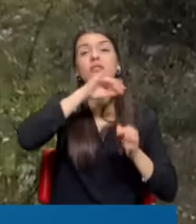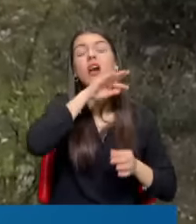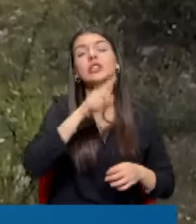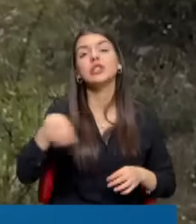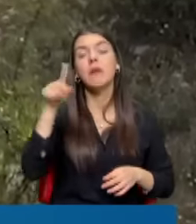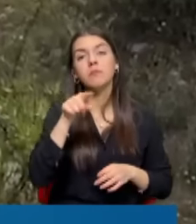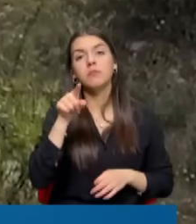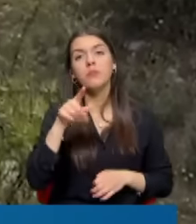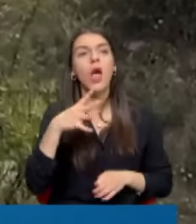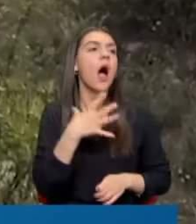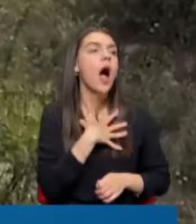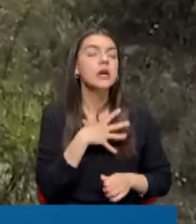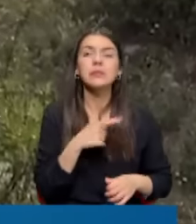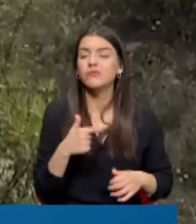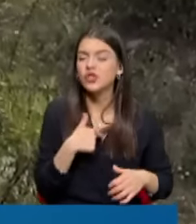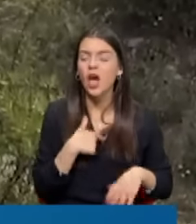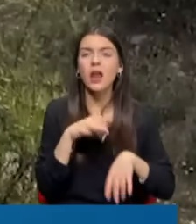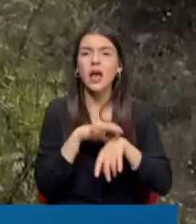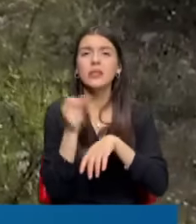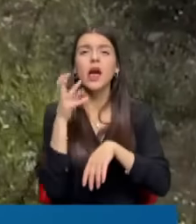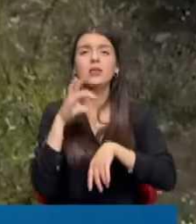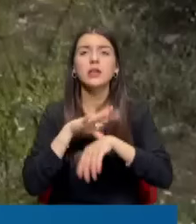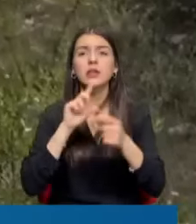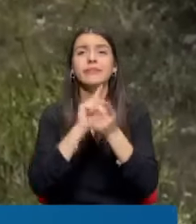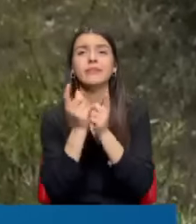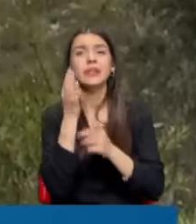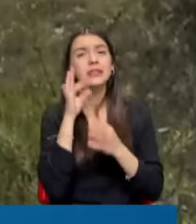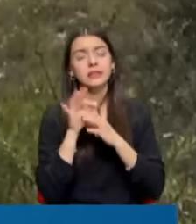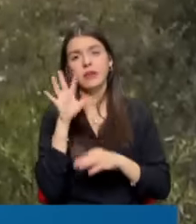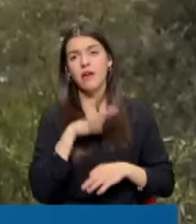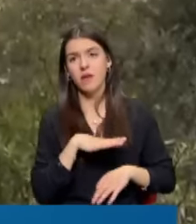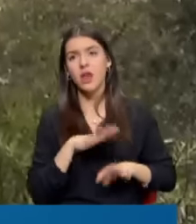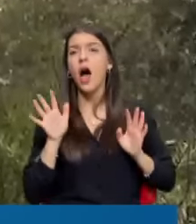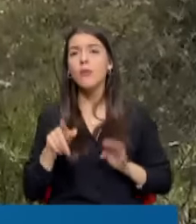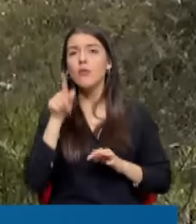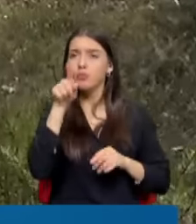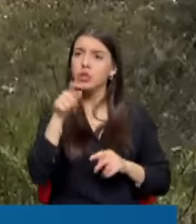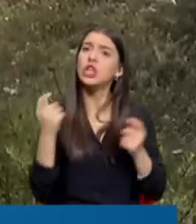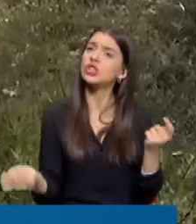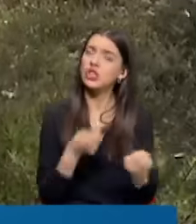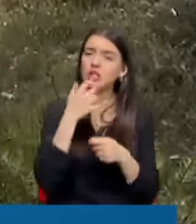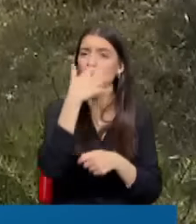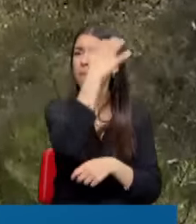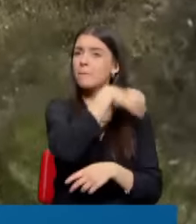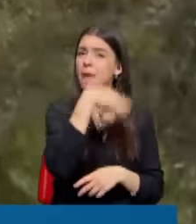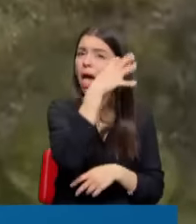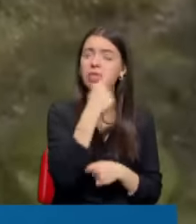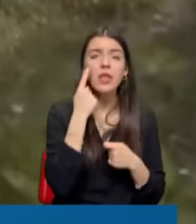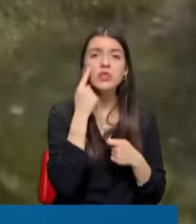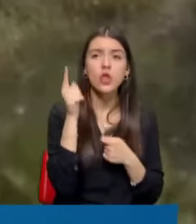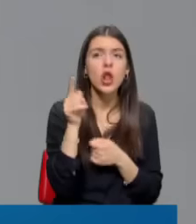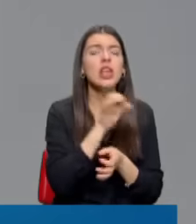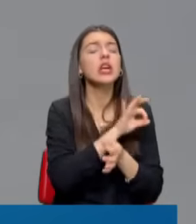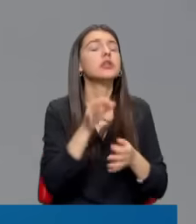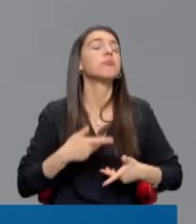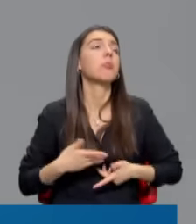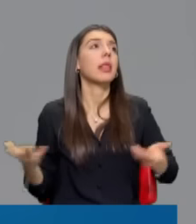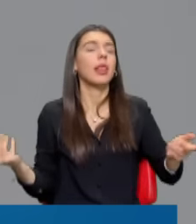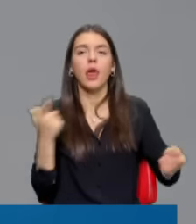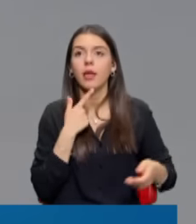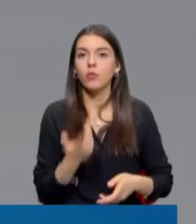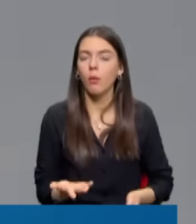var. Astım, KOAH hastası, kanser hastası çok fazla insan var. Ama maalesef burada çalışan bu maden şirketinin asla umurunda değil.